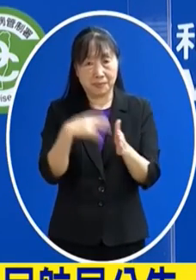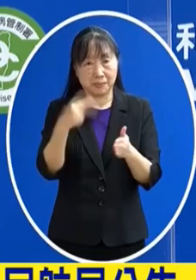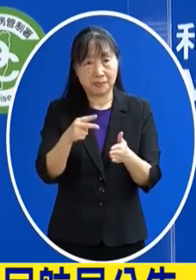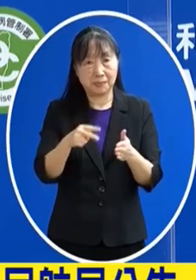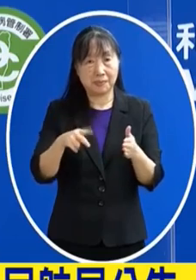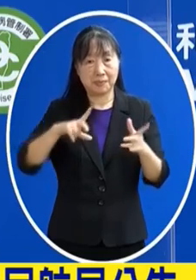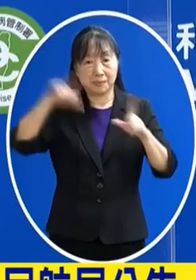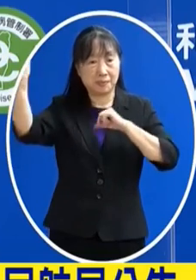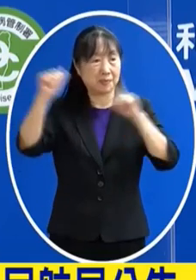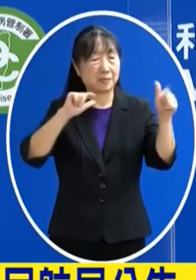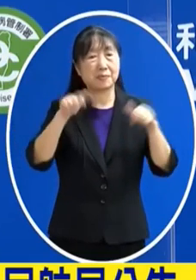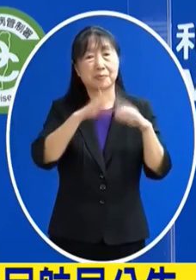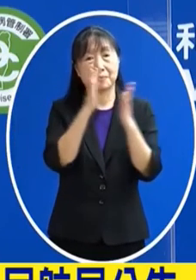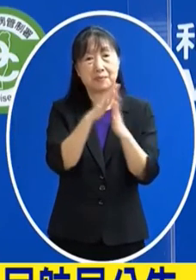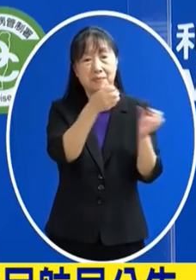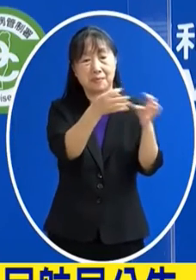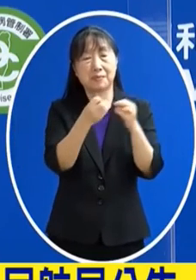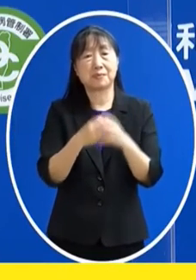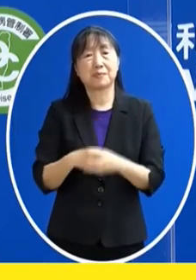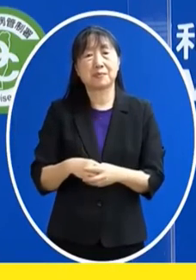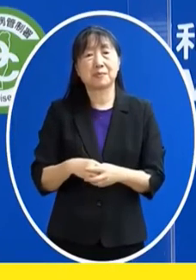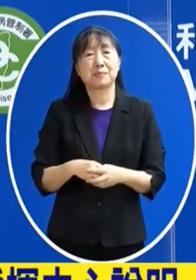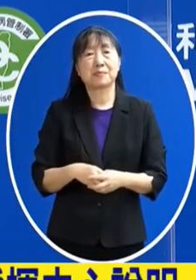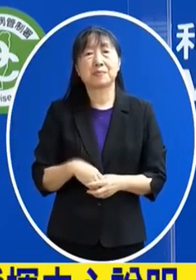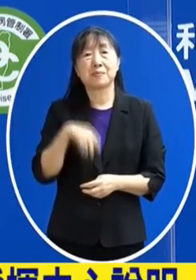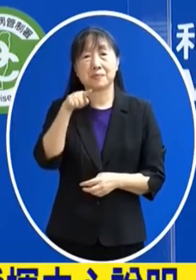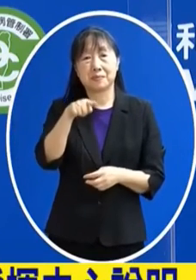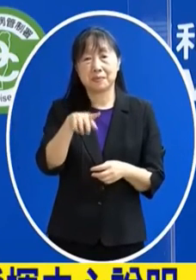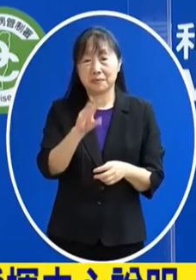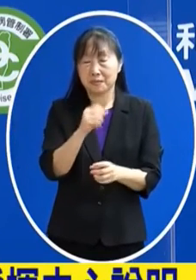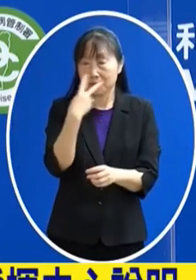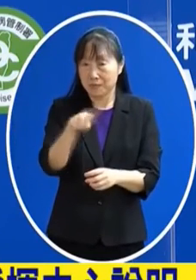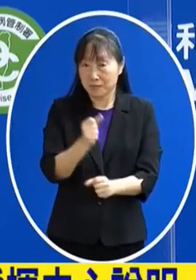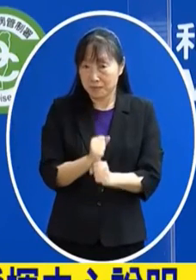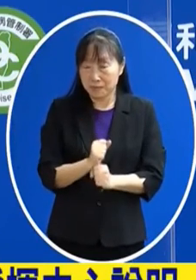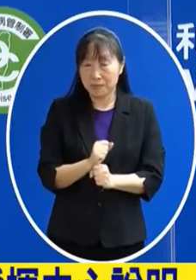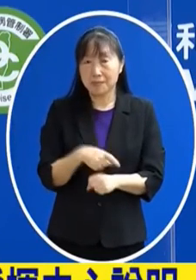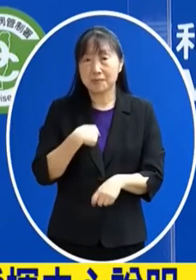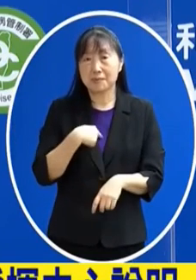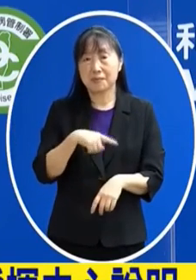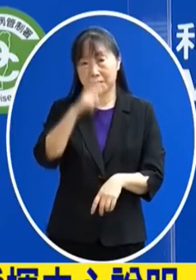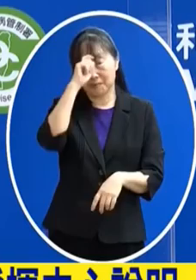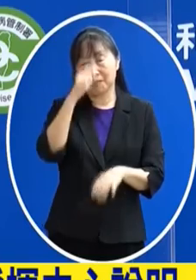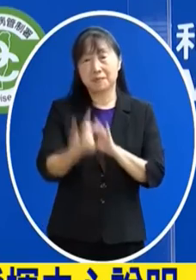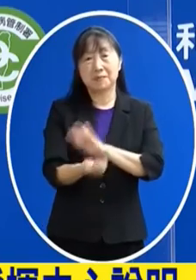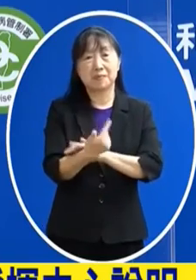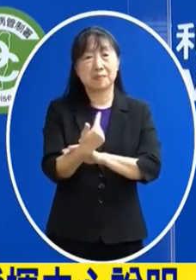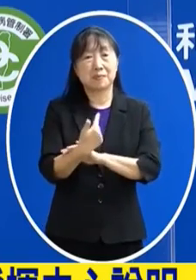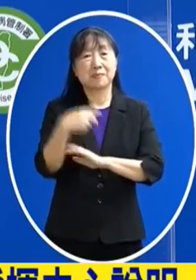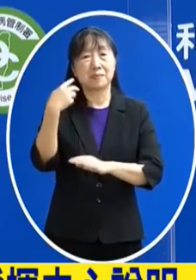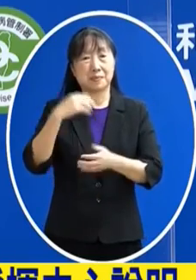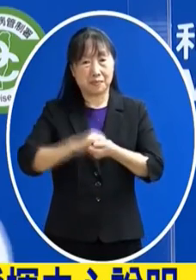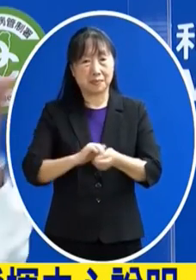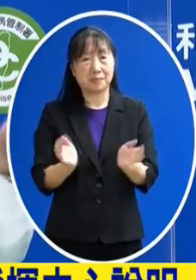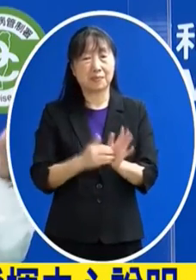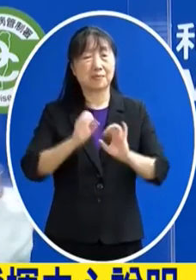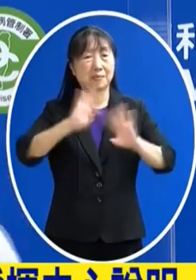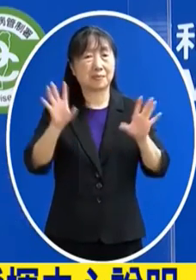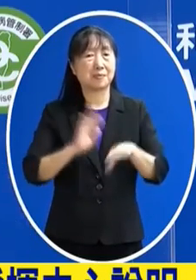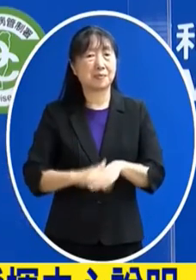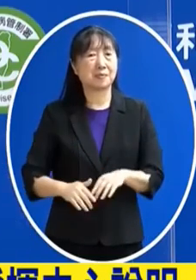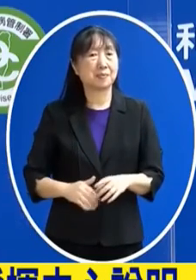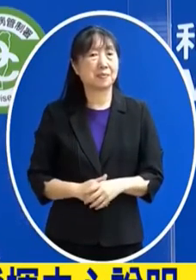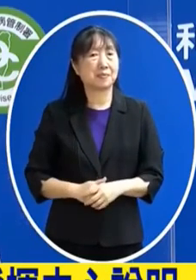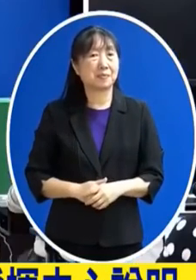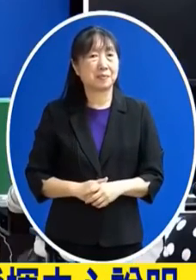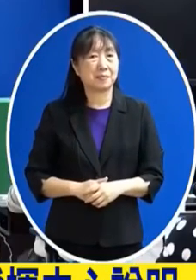看看有没有细节要注意的，那然后呢，我们才会对外来公布，但我们希望能够尽快了哈，尽快来公布。 部